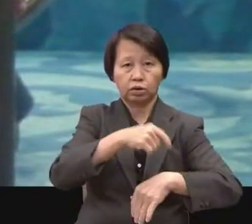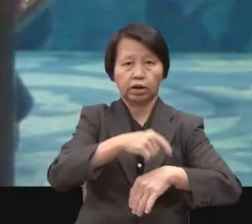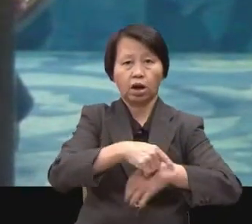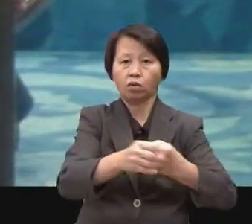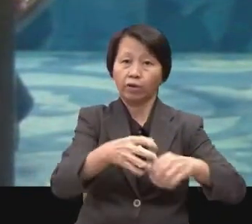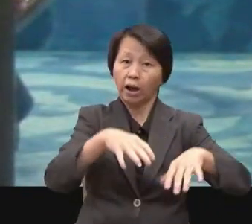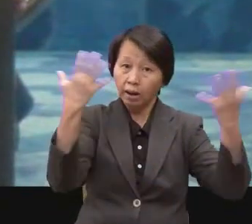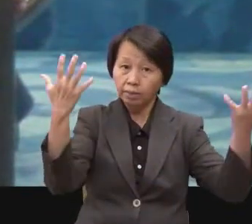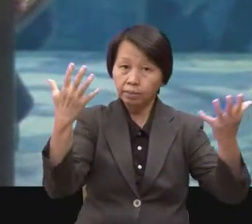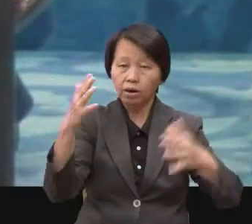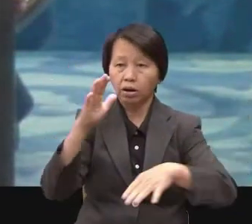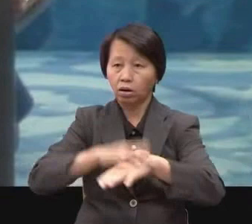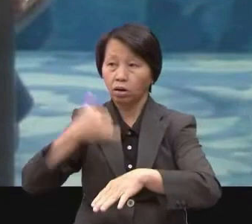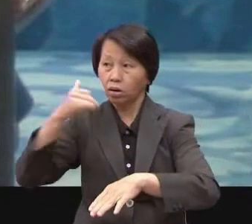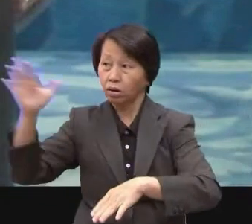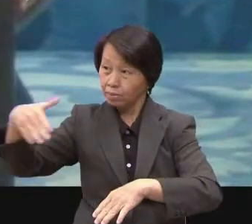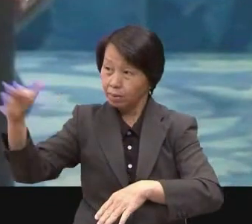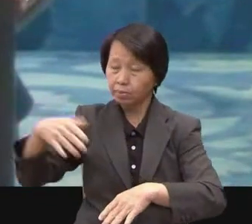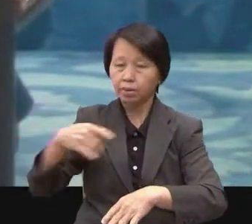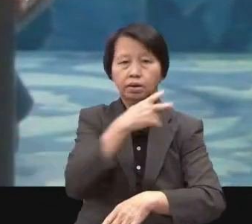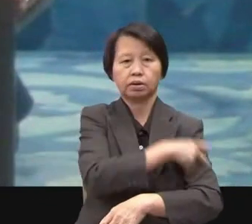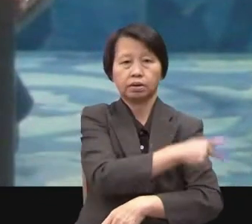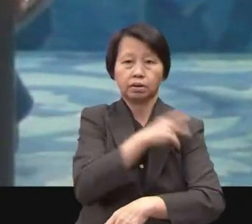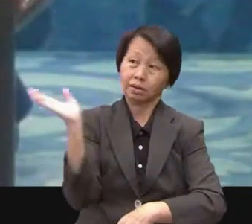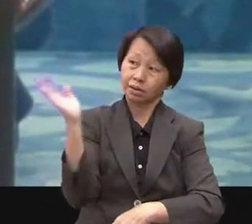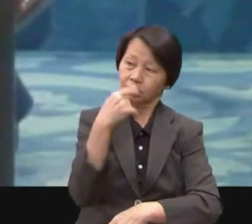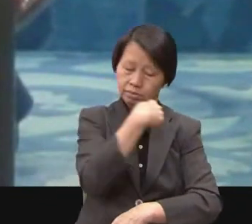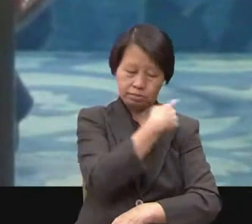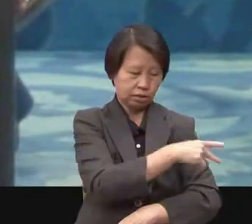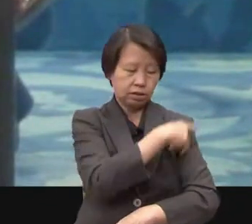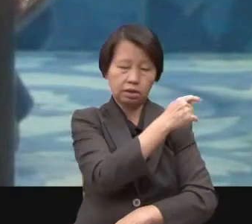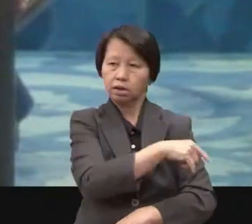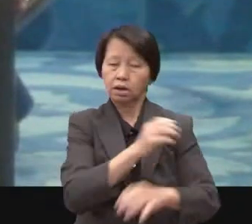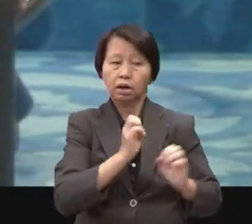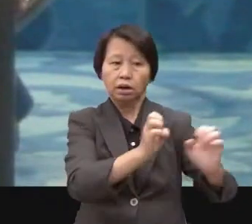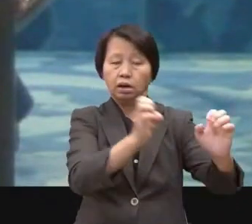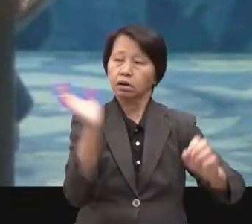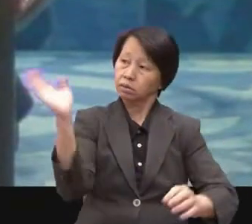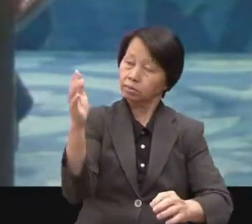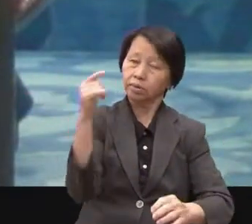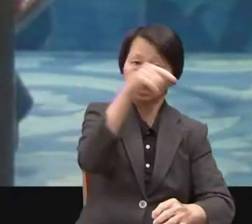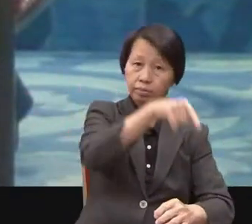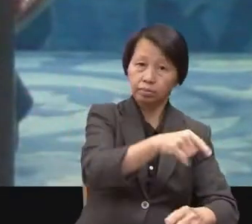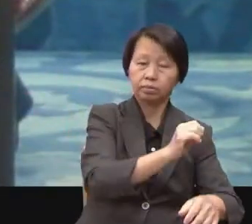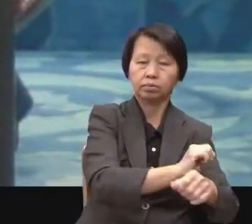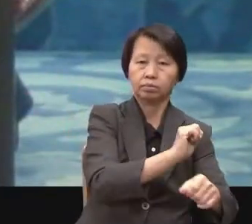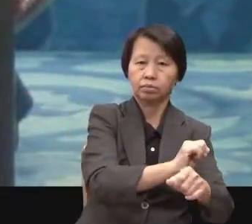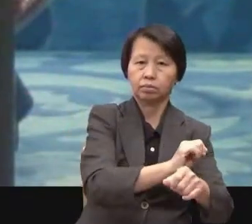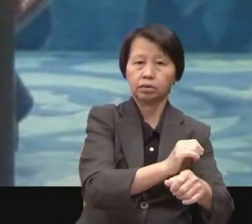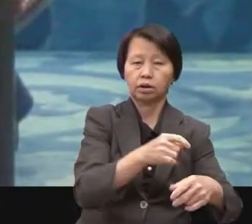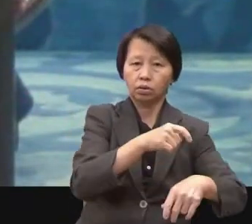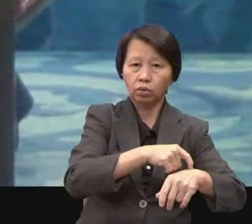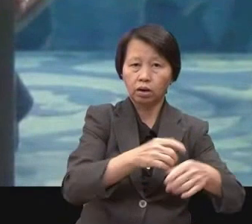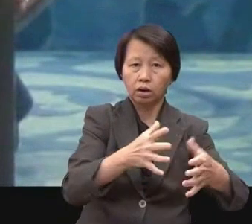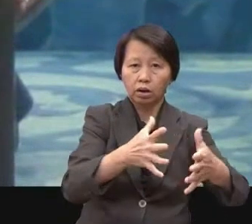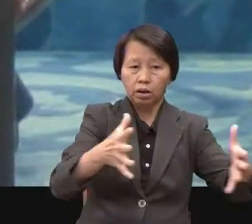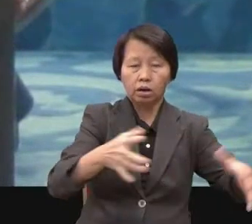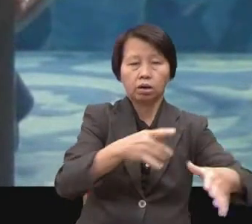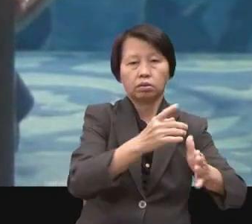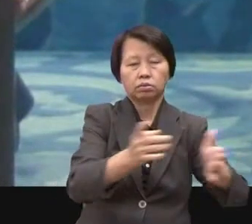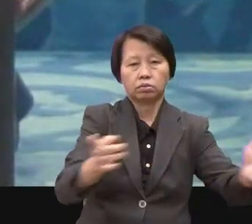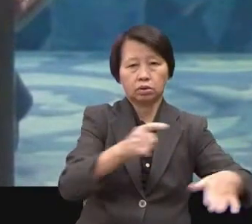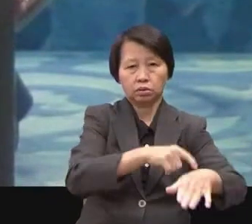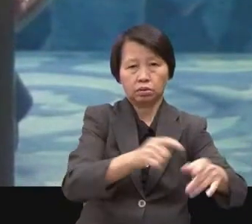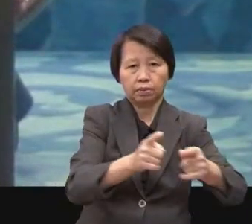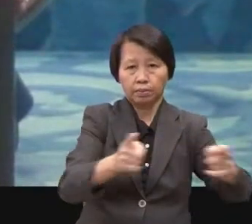yang ongkos di klinik kesehatan dan jabatan kecemasan hospital dan waktu perluasan dipanjangkan